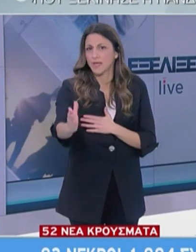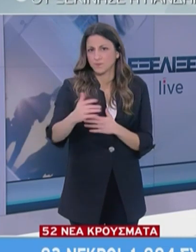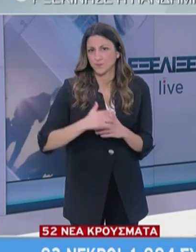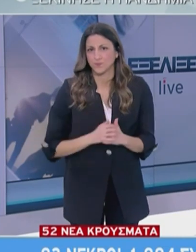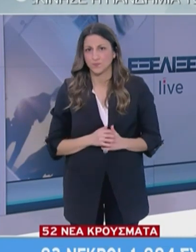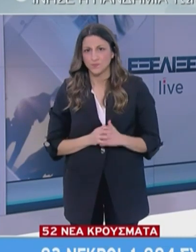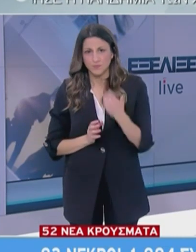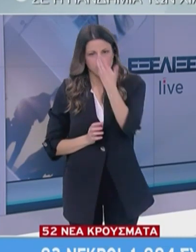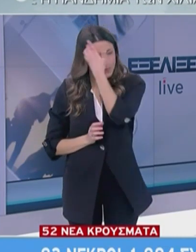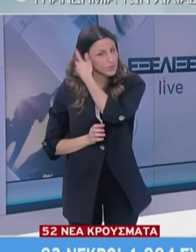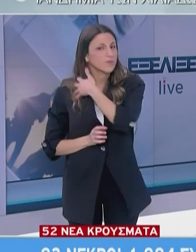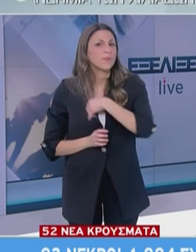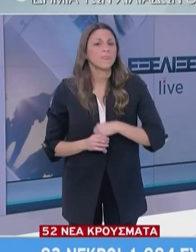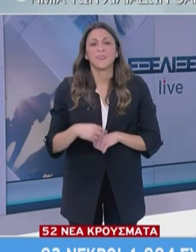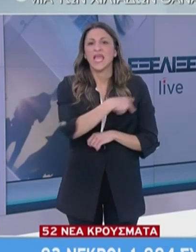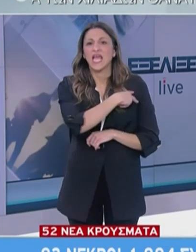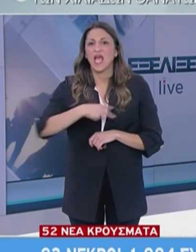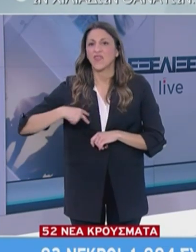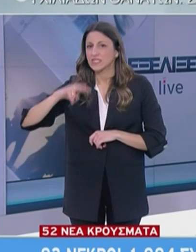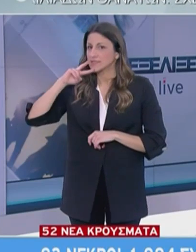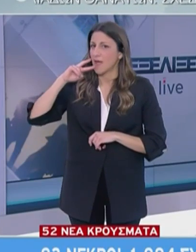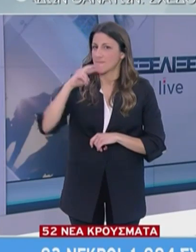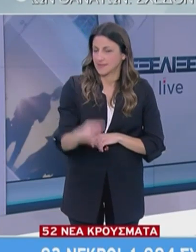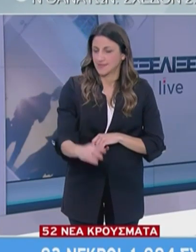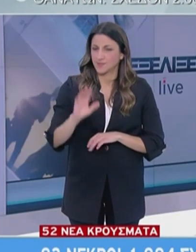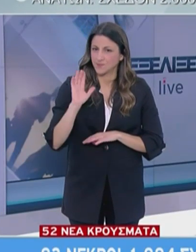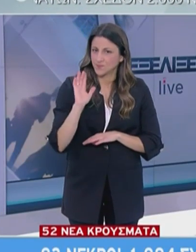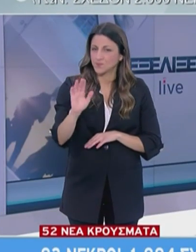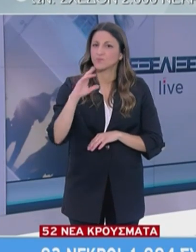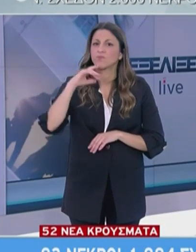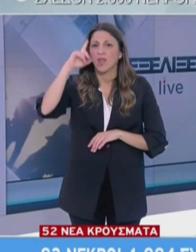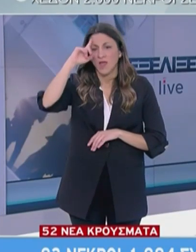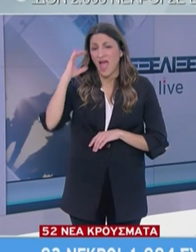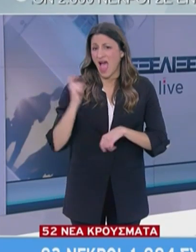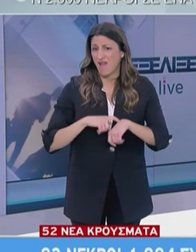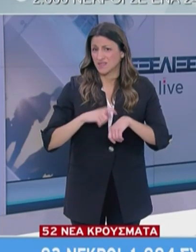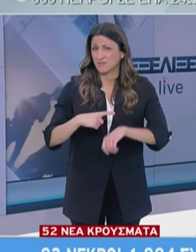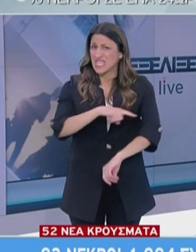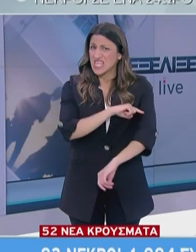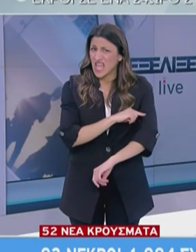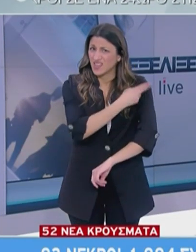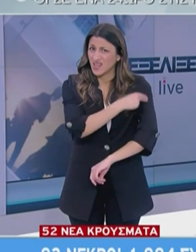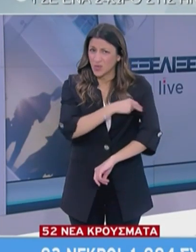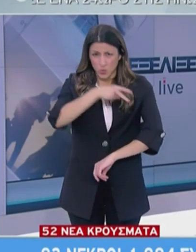Ναι. Από στοιχεία που έχω ζητήσει να επιβεβαιωθούν, σε αναρωτική άδεια λόγω ασθένειας